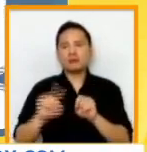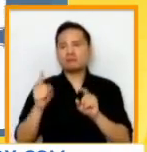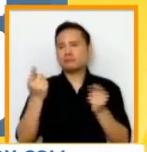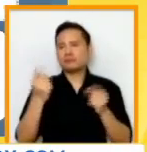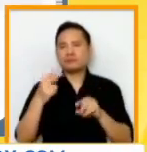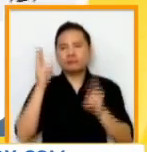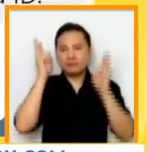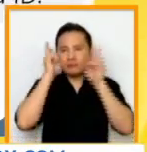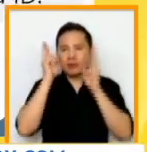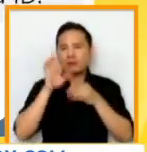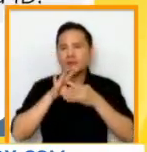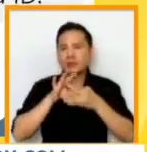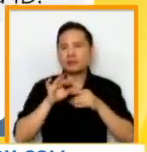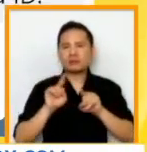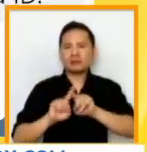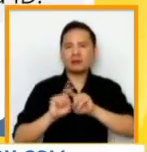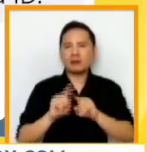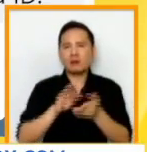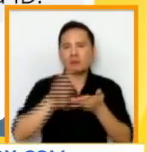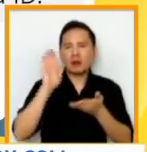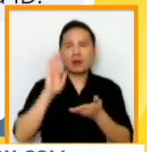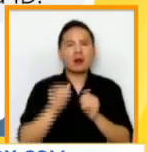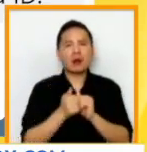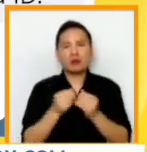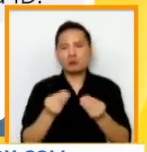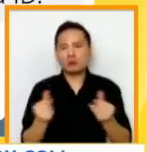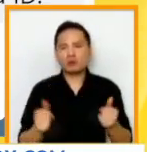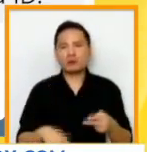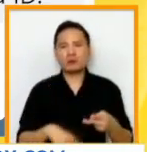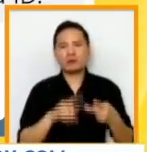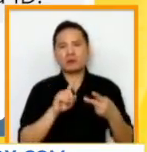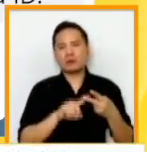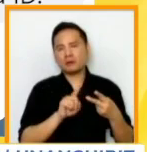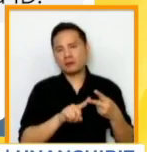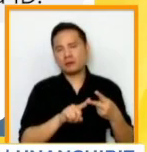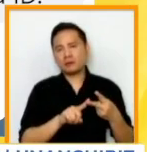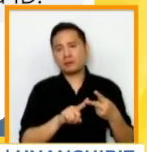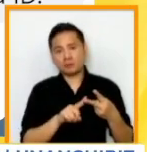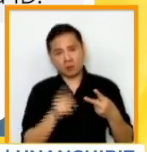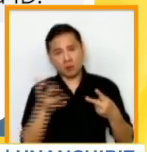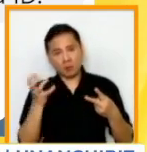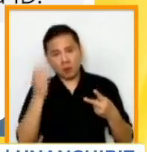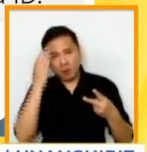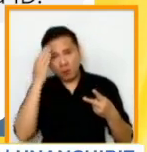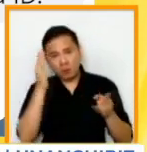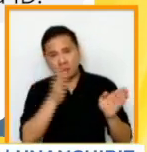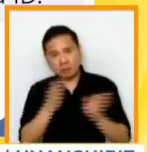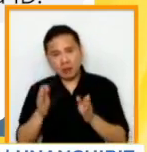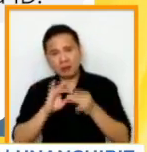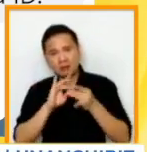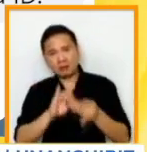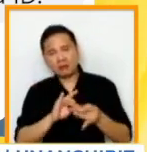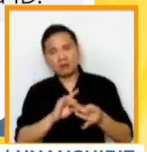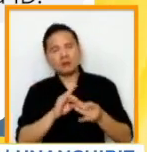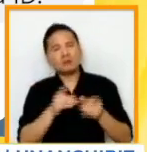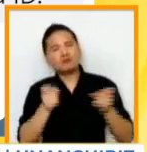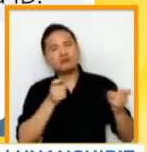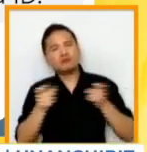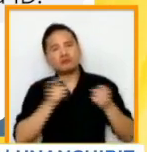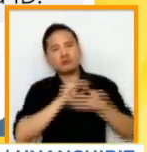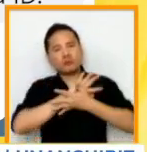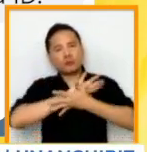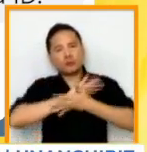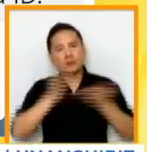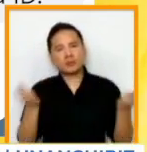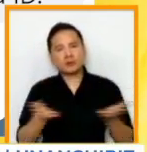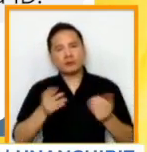ni Hannah Villanueva Jones. Gusto niya ring malaman ang plano ng mga kandidato tungkol sa COVID-19 response ng bansa.